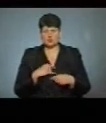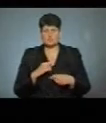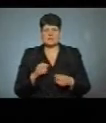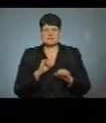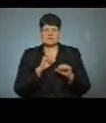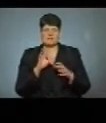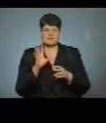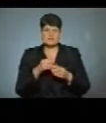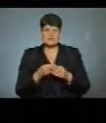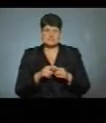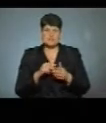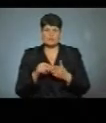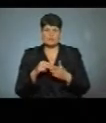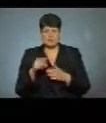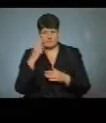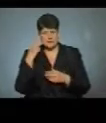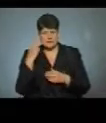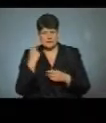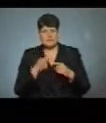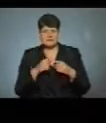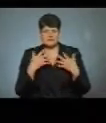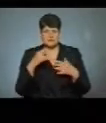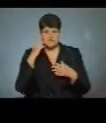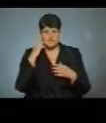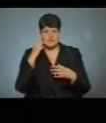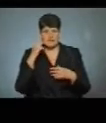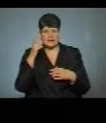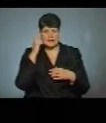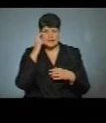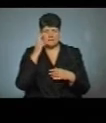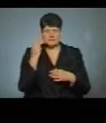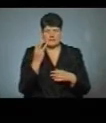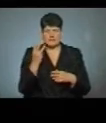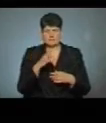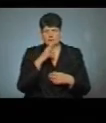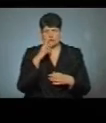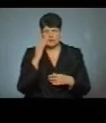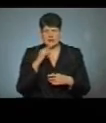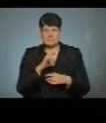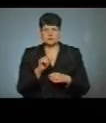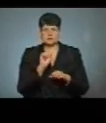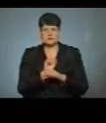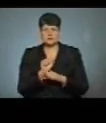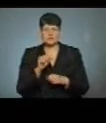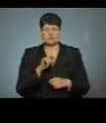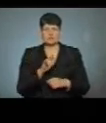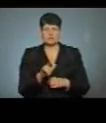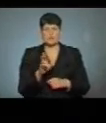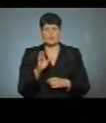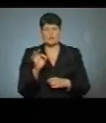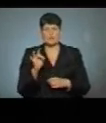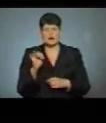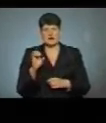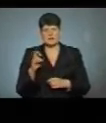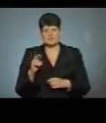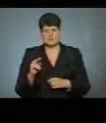всі речі закупили у Китаї. А це вже Київ. Понеділок, 3-я ночі. Літак приземлився в аеропорту Бориспіль. Спершу судно дезінфікують санітари.